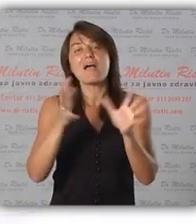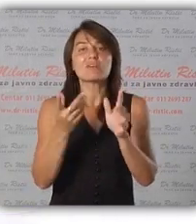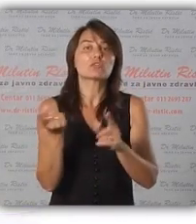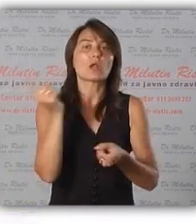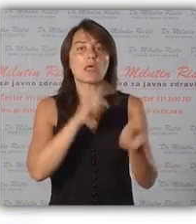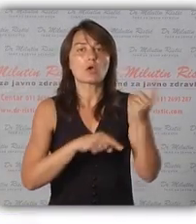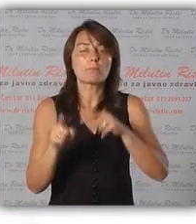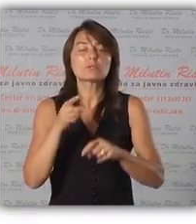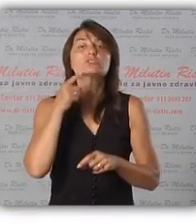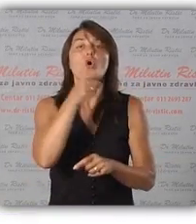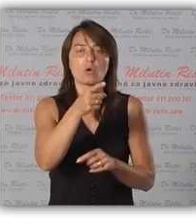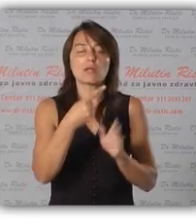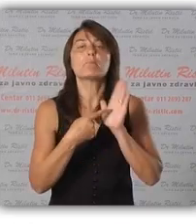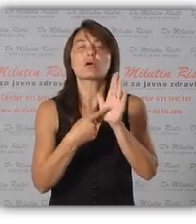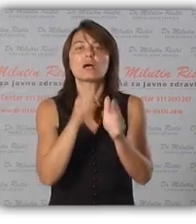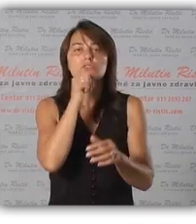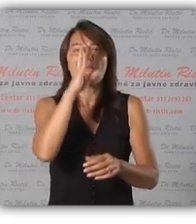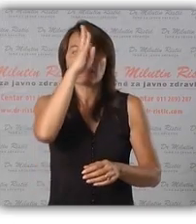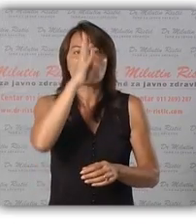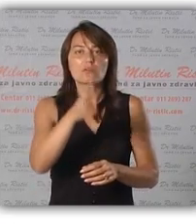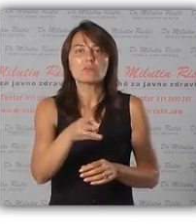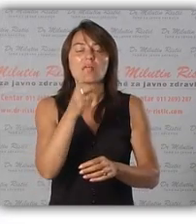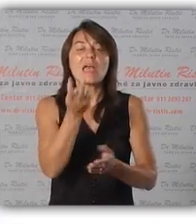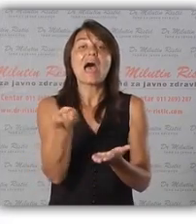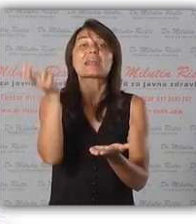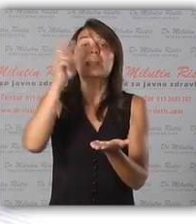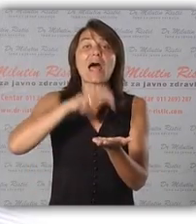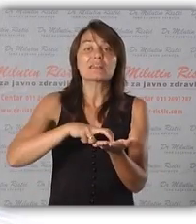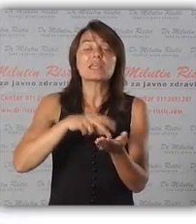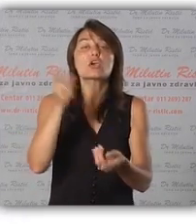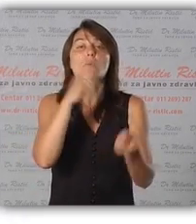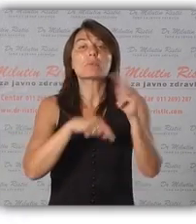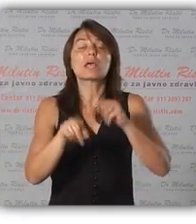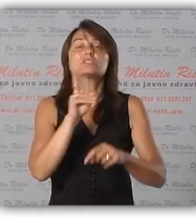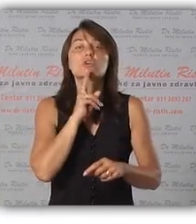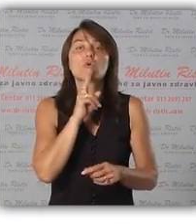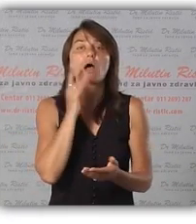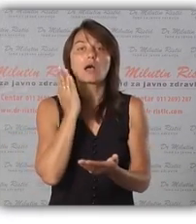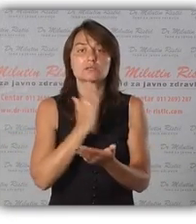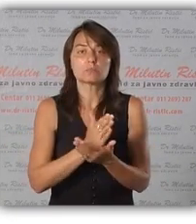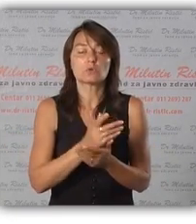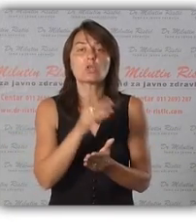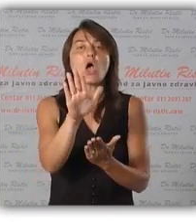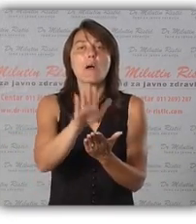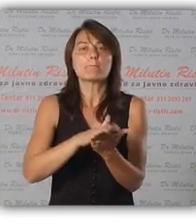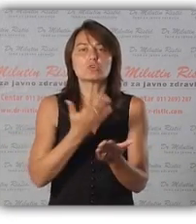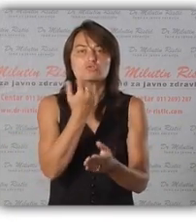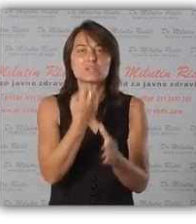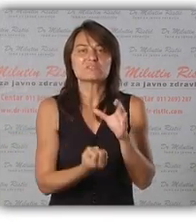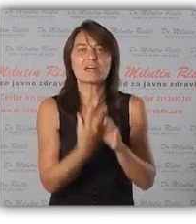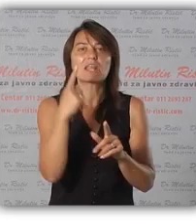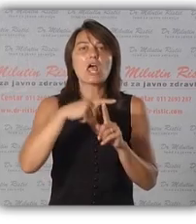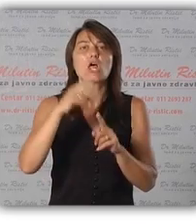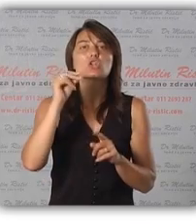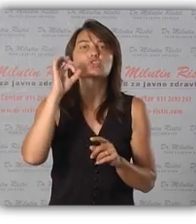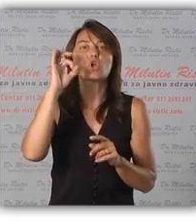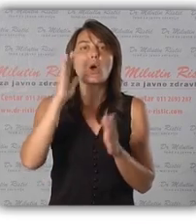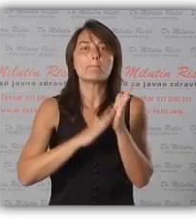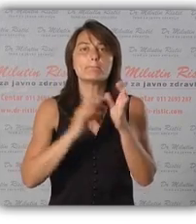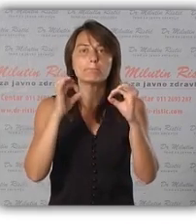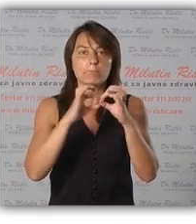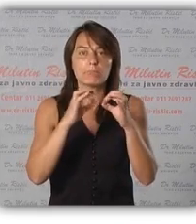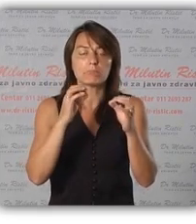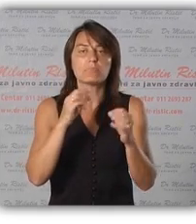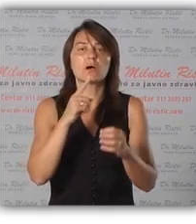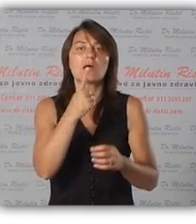pokaže eventualne komplikacije, ona služi za dijagnostiku ranih komplikacija koje se dešavaju. Počev, znači, od stvaranja tromba u